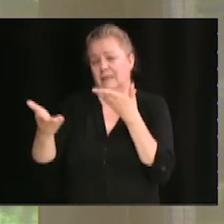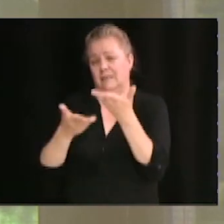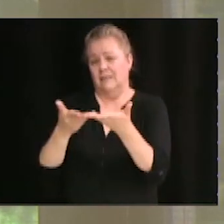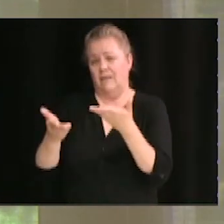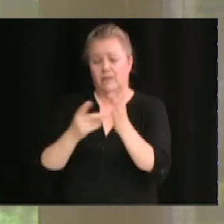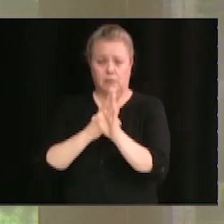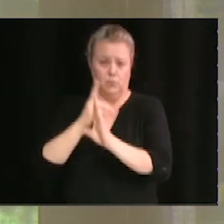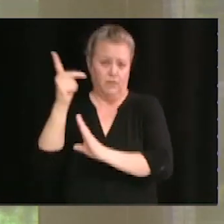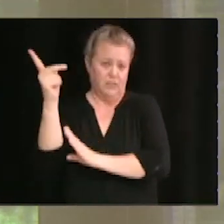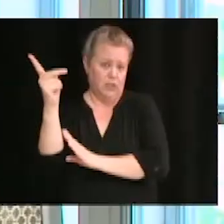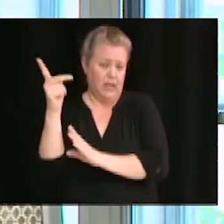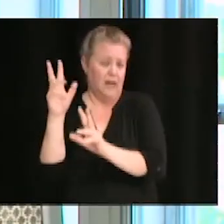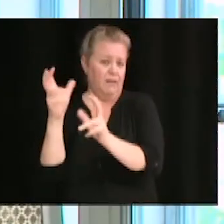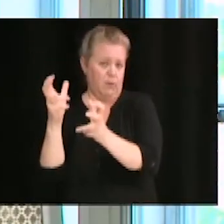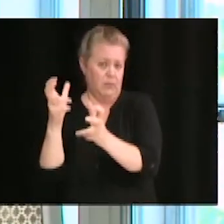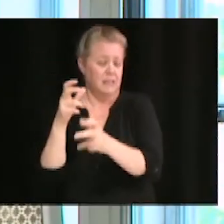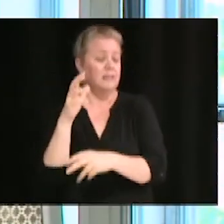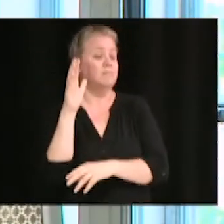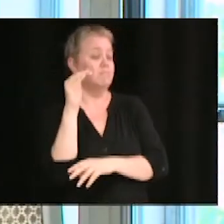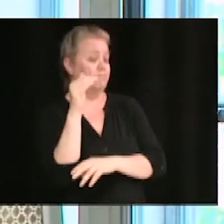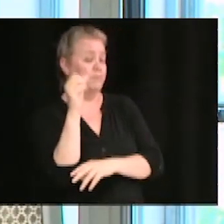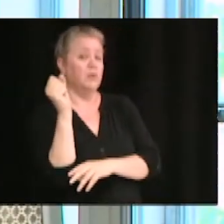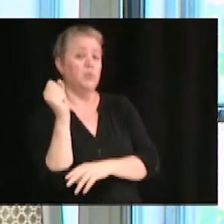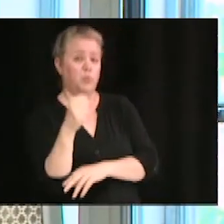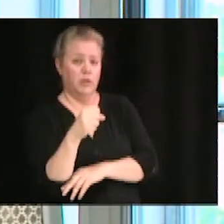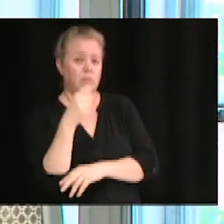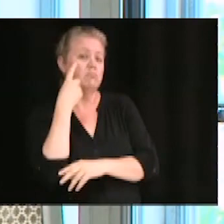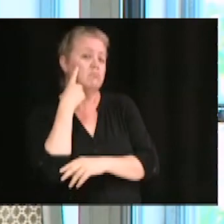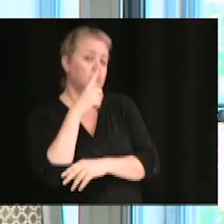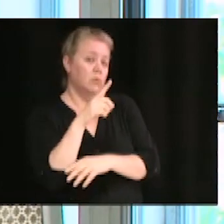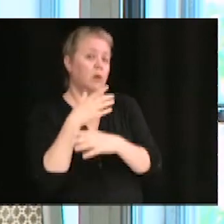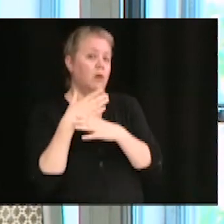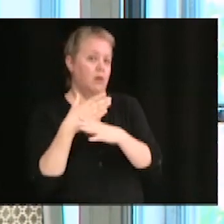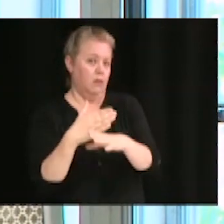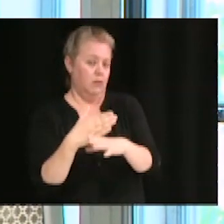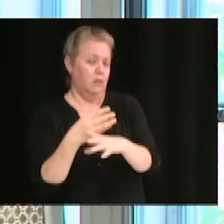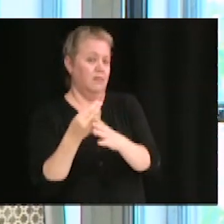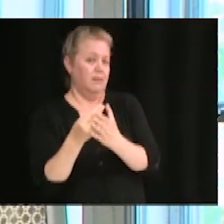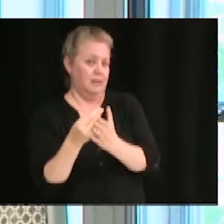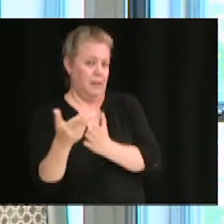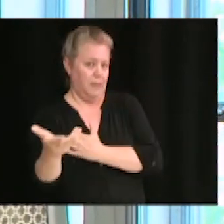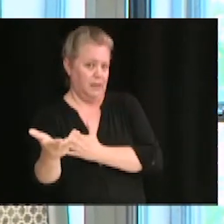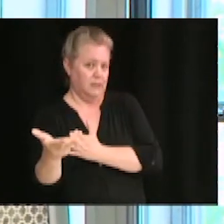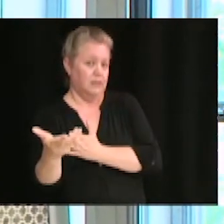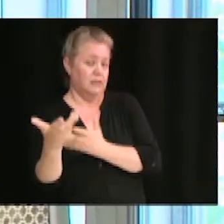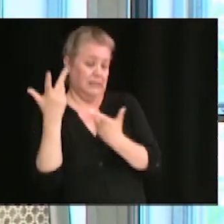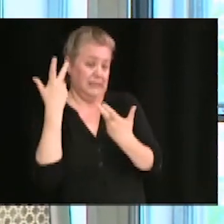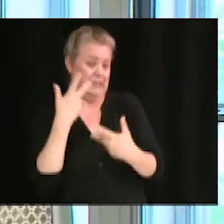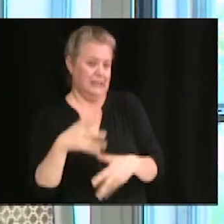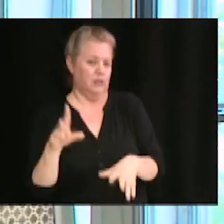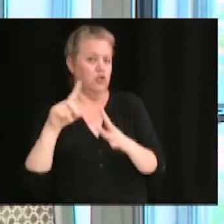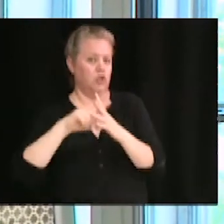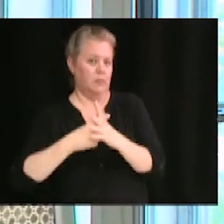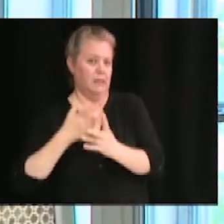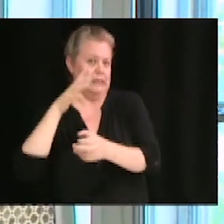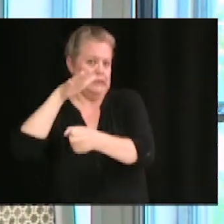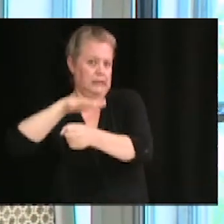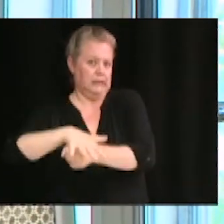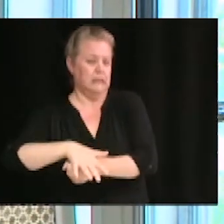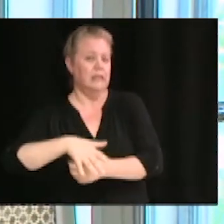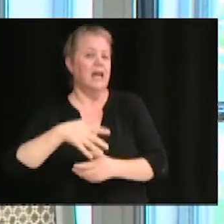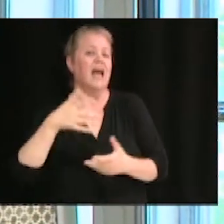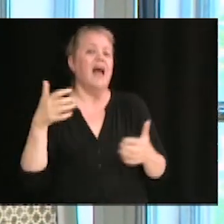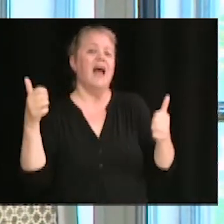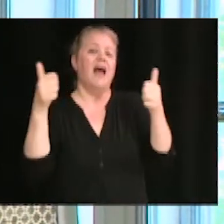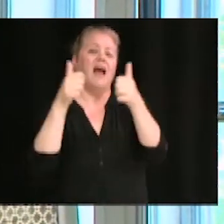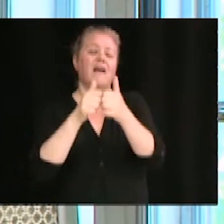Voilà. Alors, c'est pour autoriser les dépenses qui ont été engagées en lien avec le déploiement de la